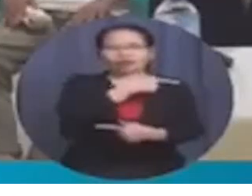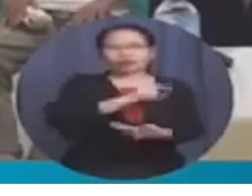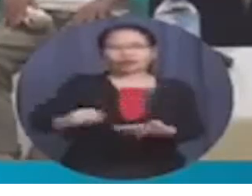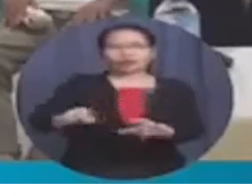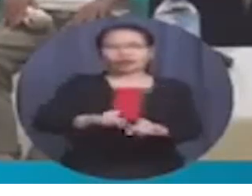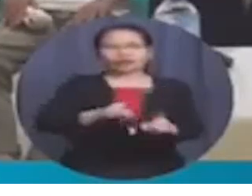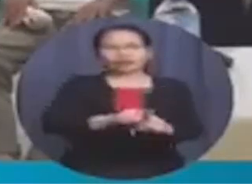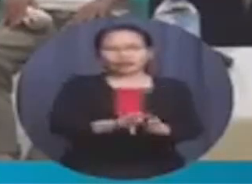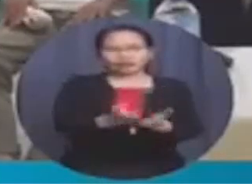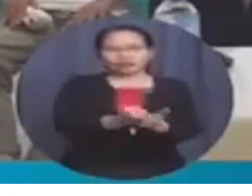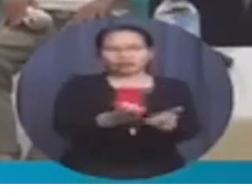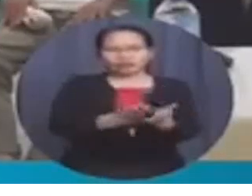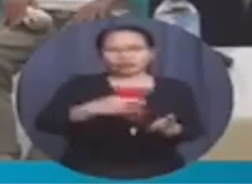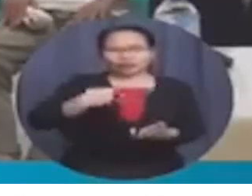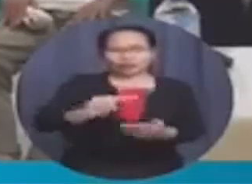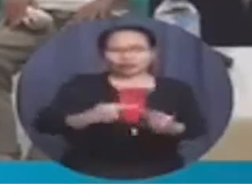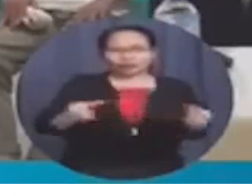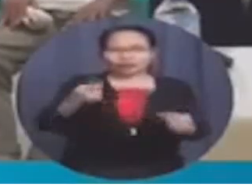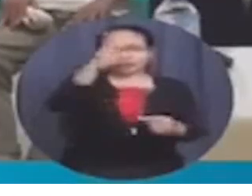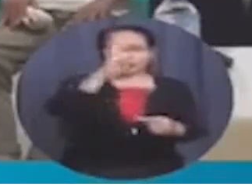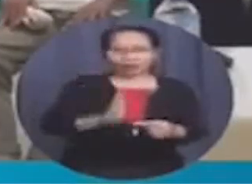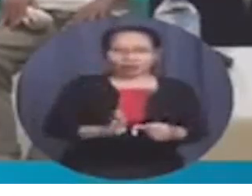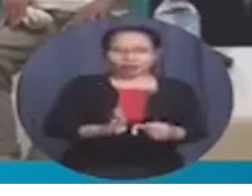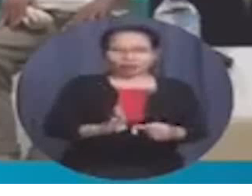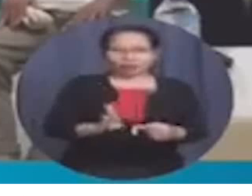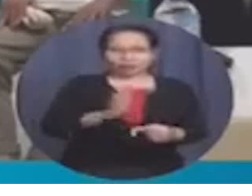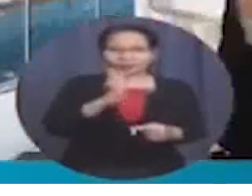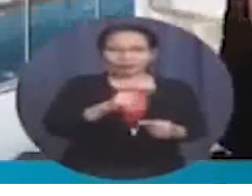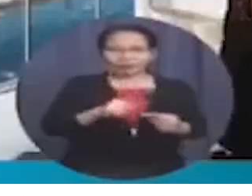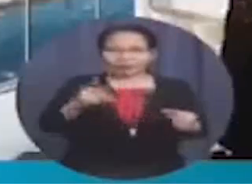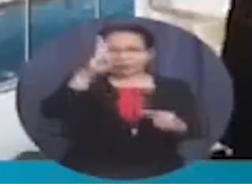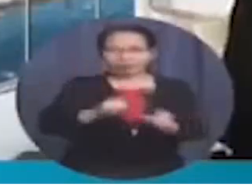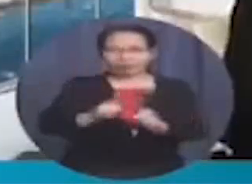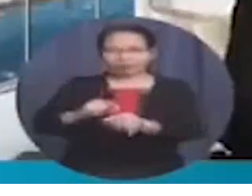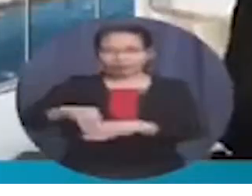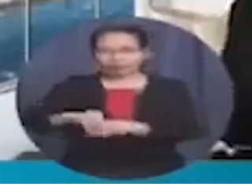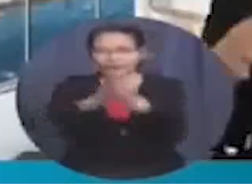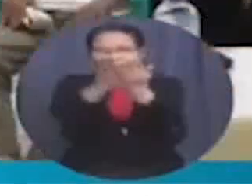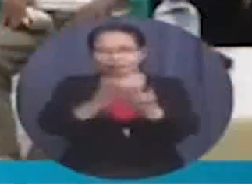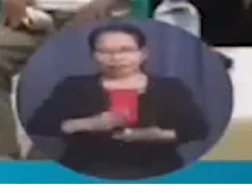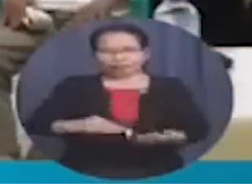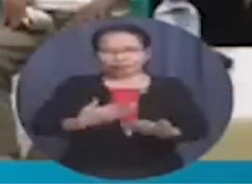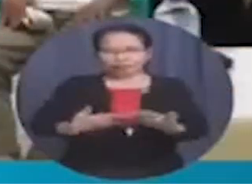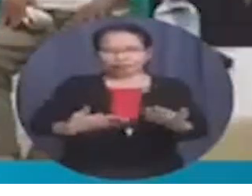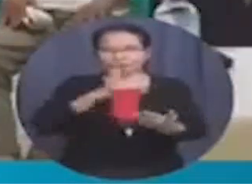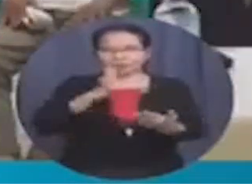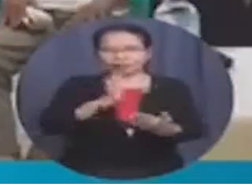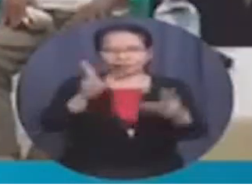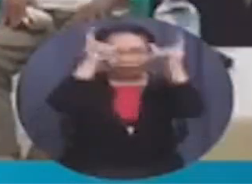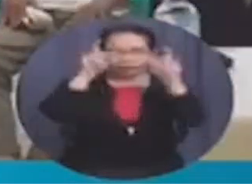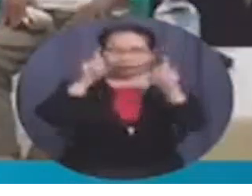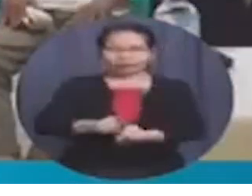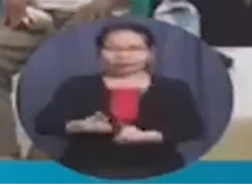Nakalagay din naman sa Biblia yung sinabi ng kalaban ng Diyos. Nakalagay sa Biblia yung sinabi ni Satanas, no?